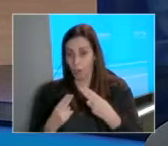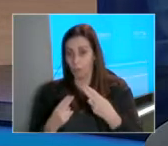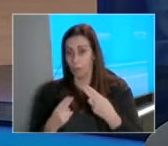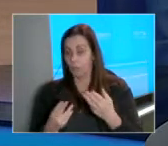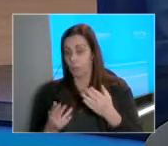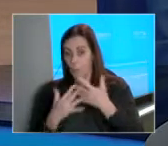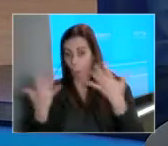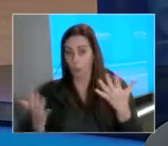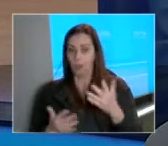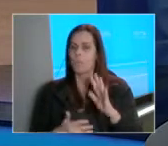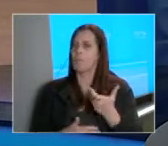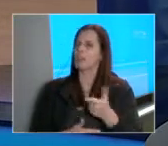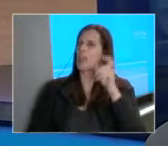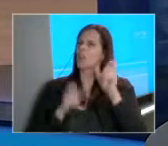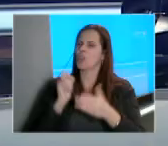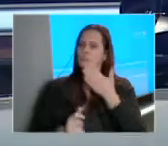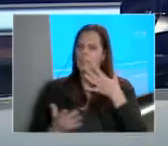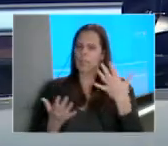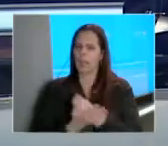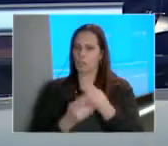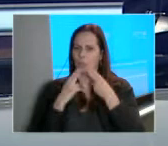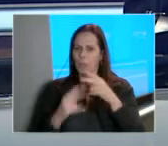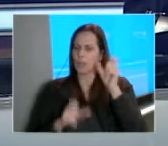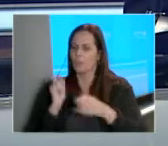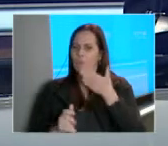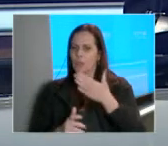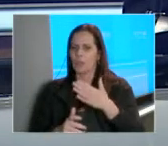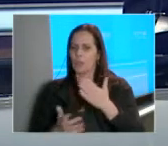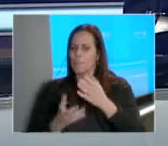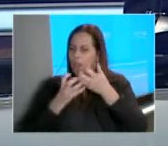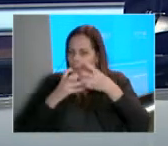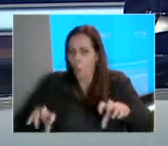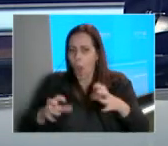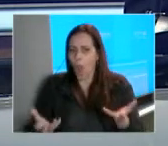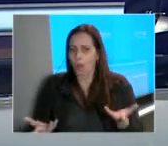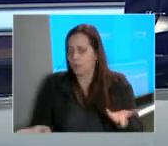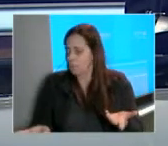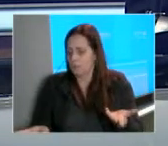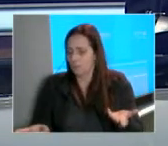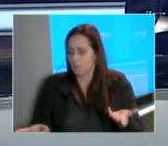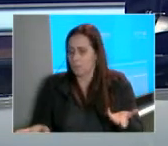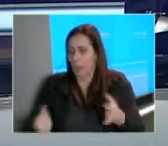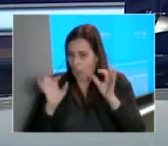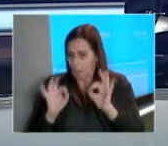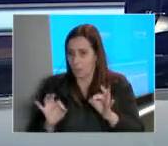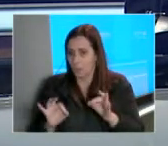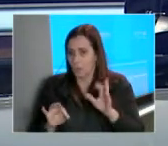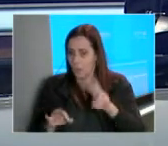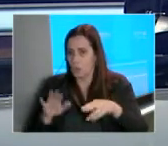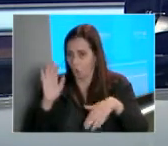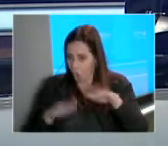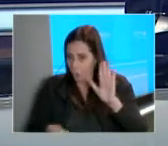יחסית חד משמעית. תראי, מה זה הציבור בישראל יצליח לתת? הציבור בישראל מפולג, והוא מקוטב, והאמת היא שיש